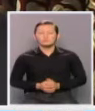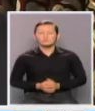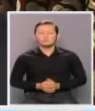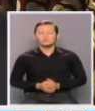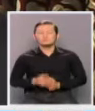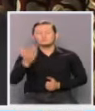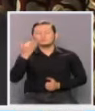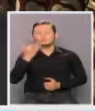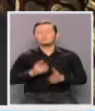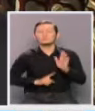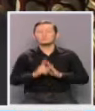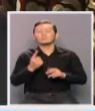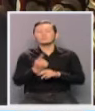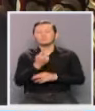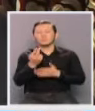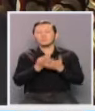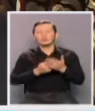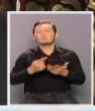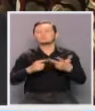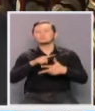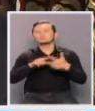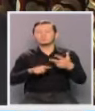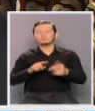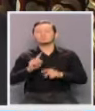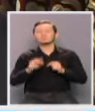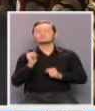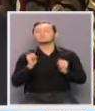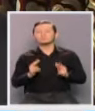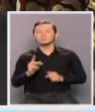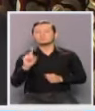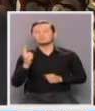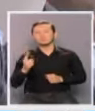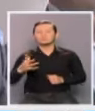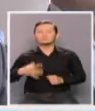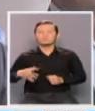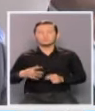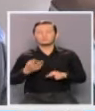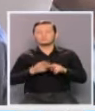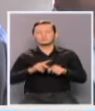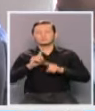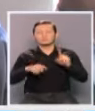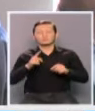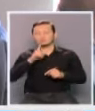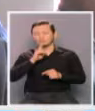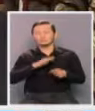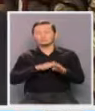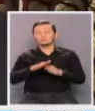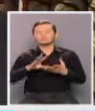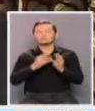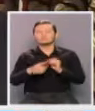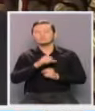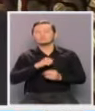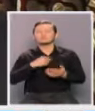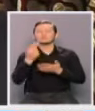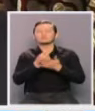Когда впервые приступаешь к рисунку, возникают три вопроса. Как, почему и зачем? Если не ответишь на эти вопросы, то не сможешь донести